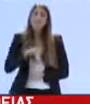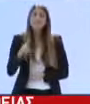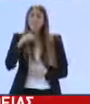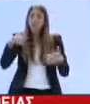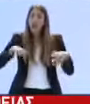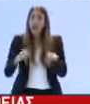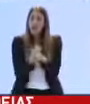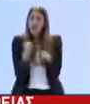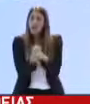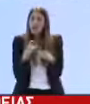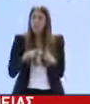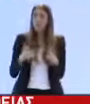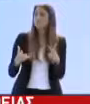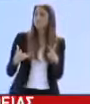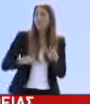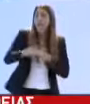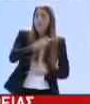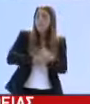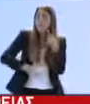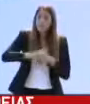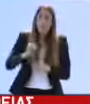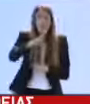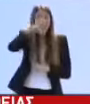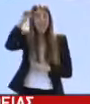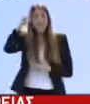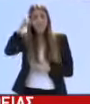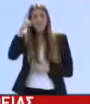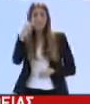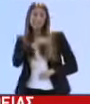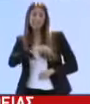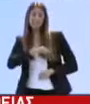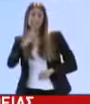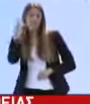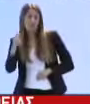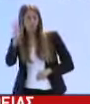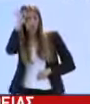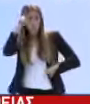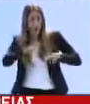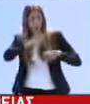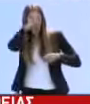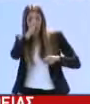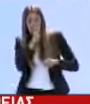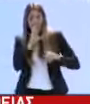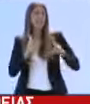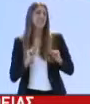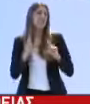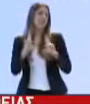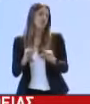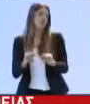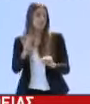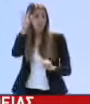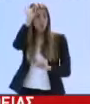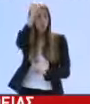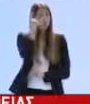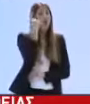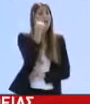εργαζόμενος, ο επιχειρηματίας να κατανοήσουν ότι το συμφέρον τους για την έξοδο από την κρίση είναι κοινό.